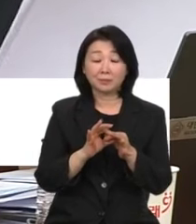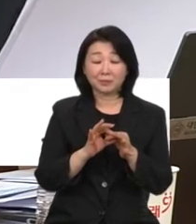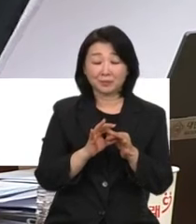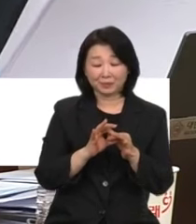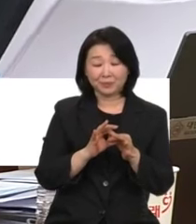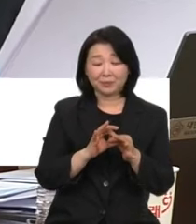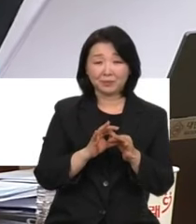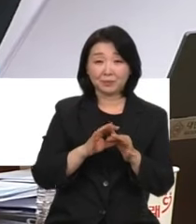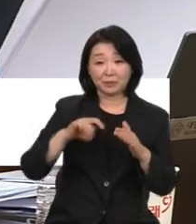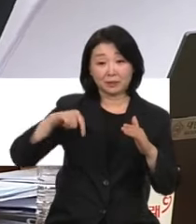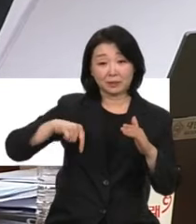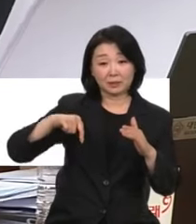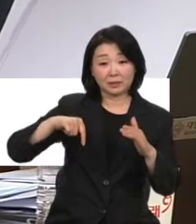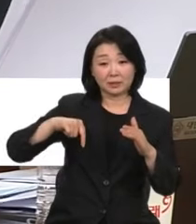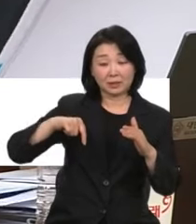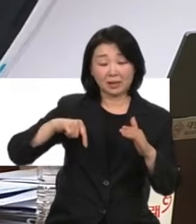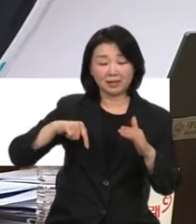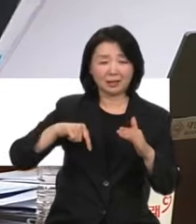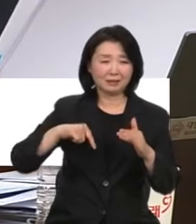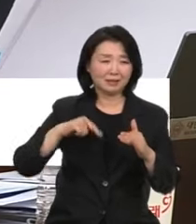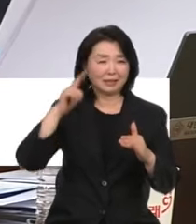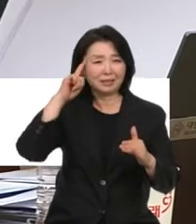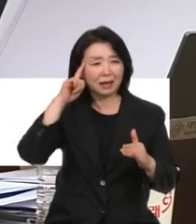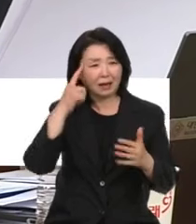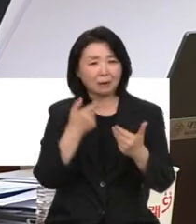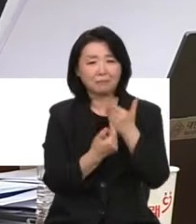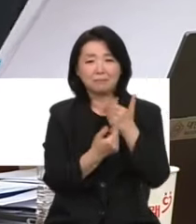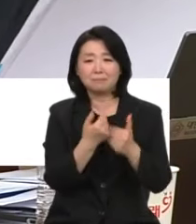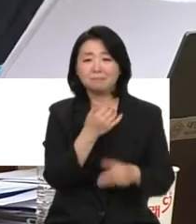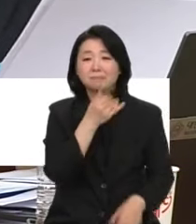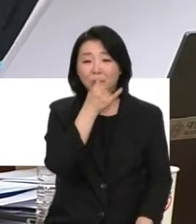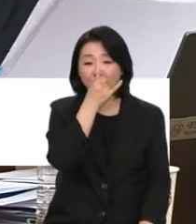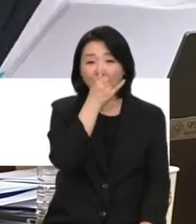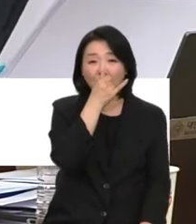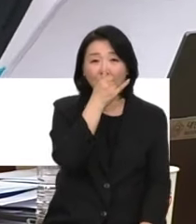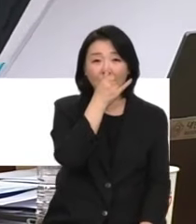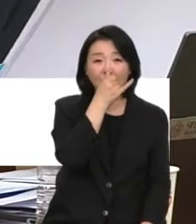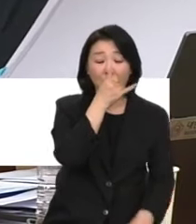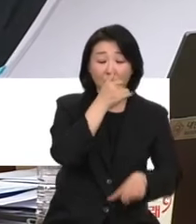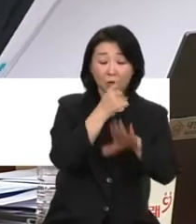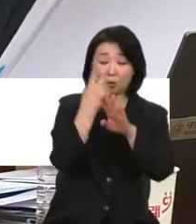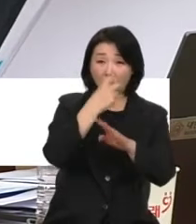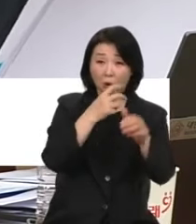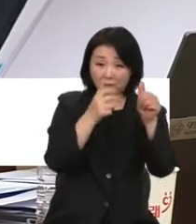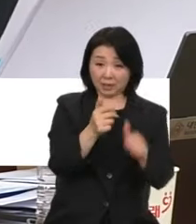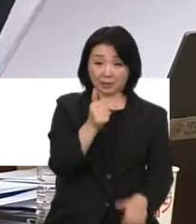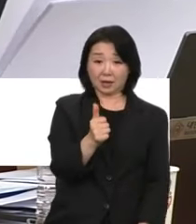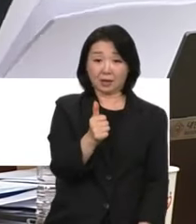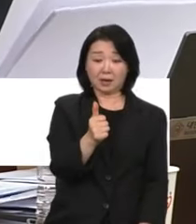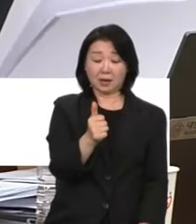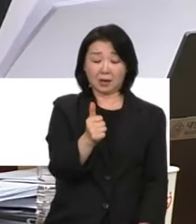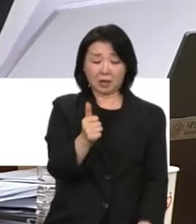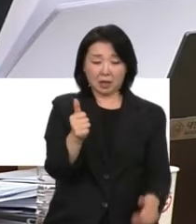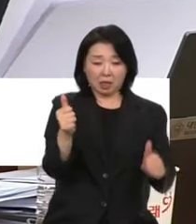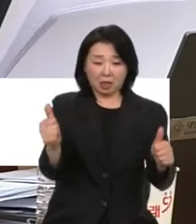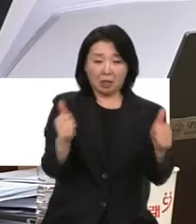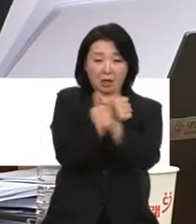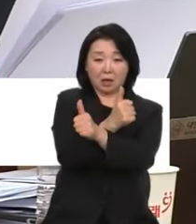여러 이견이 있고 부딪힘이 있어서 검사장 교체